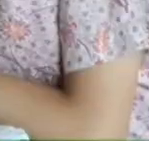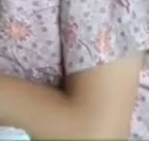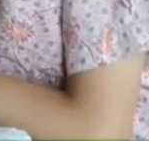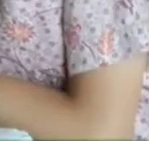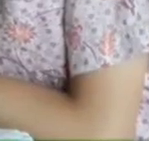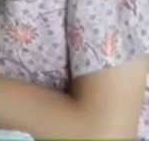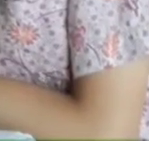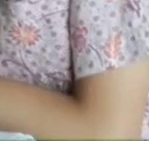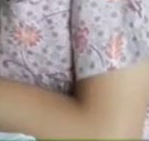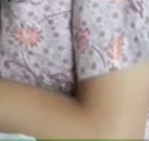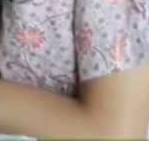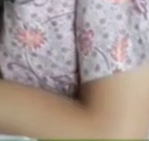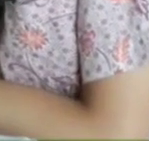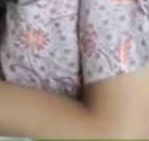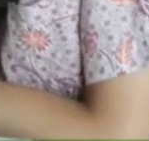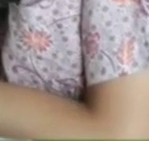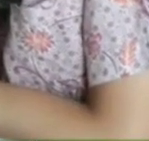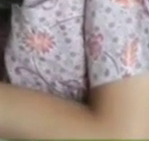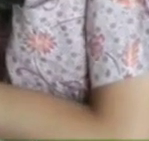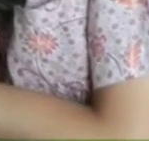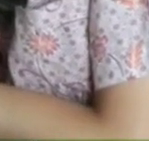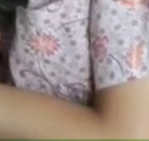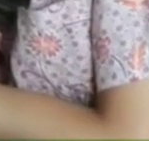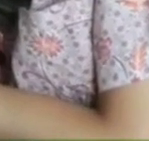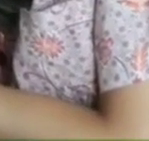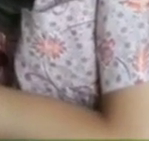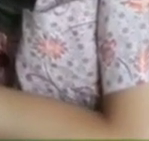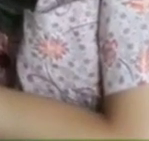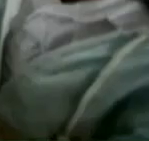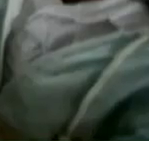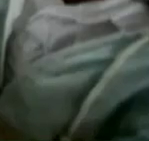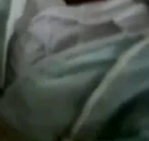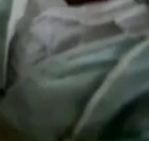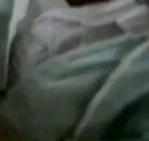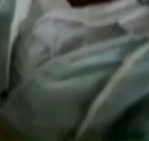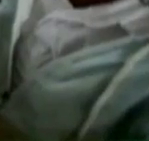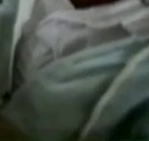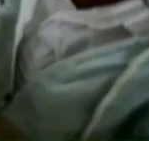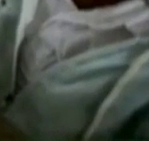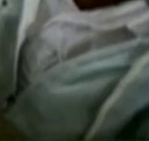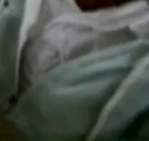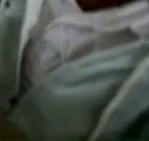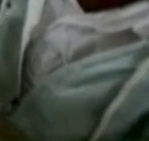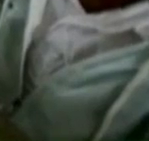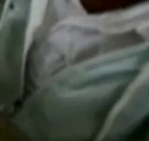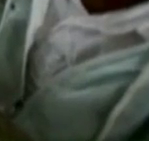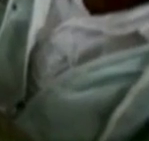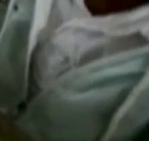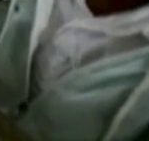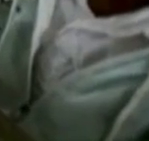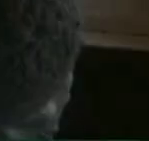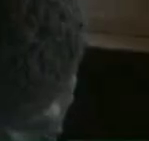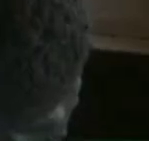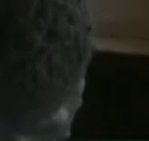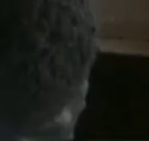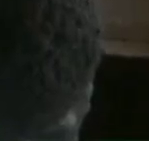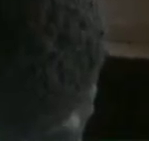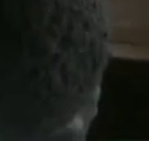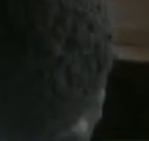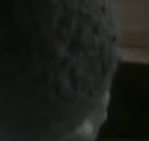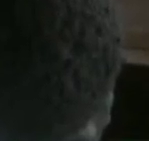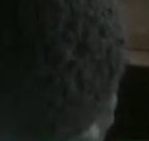ini. Kami tahu semua bahwa kondisi mereka sangat memprihatinkan, beban semakin